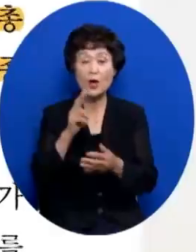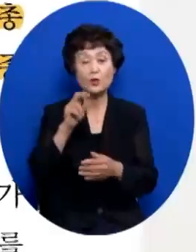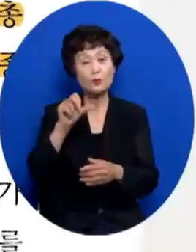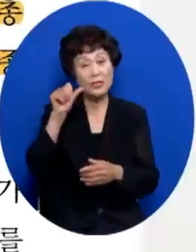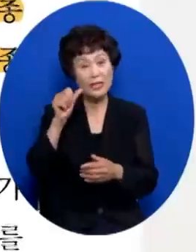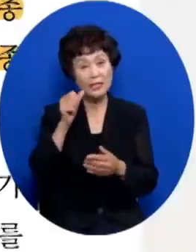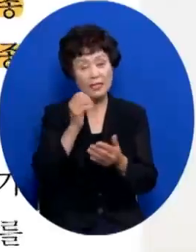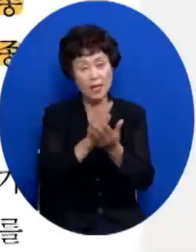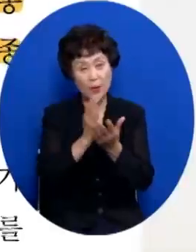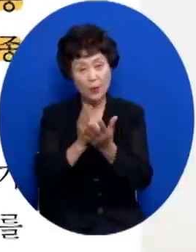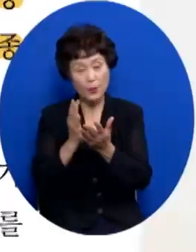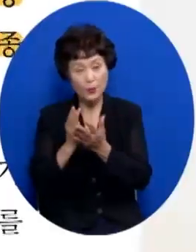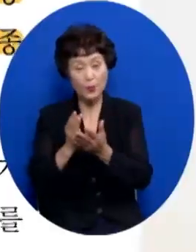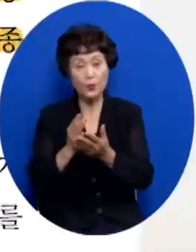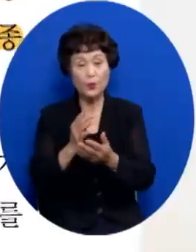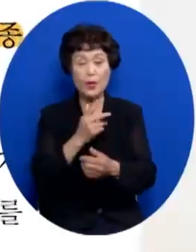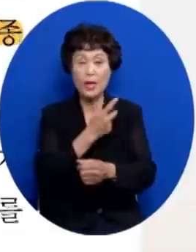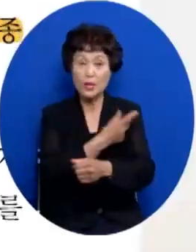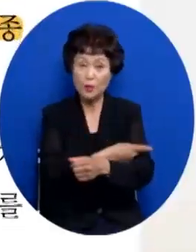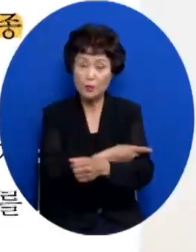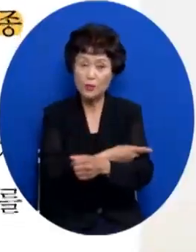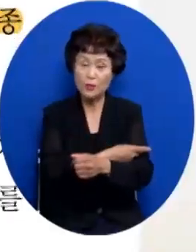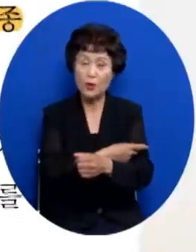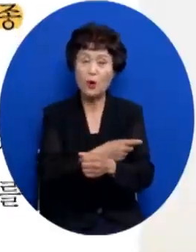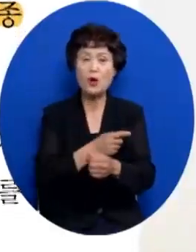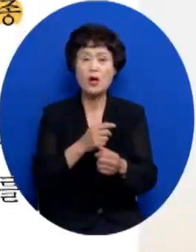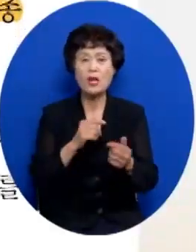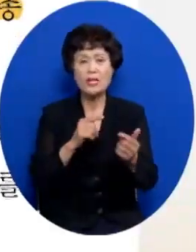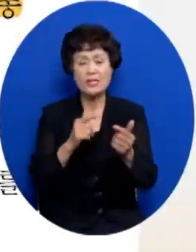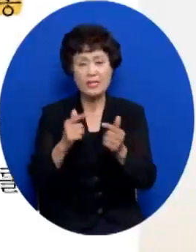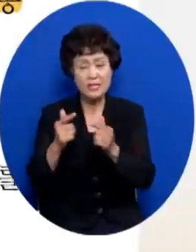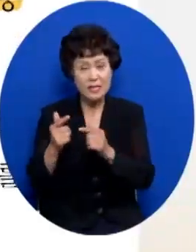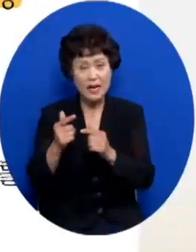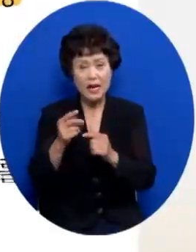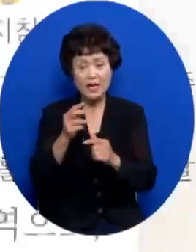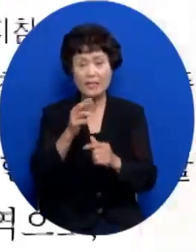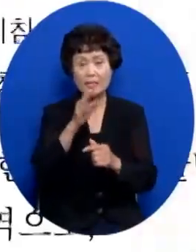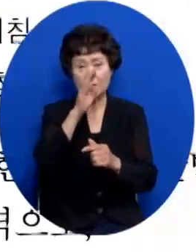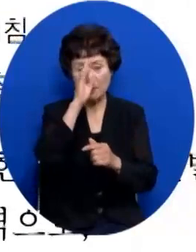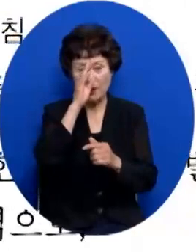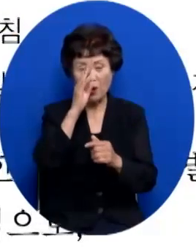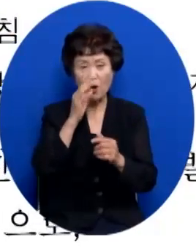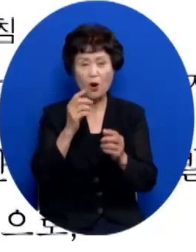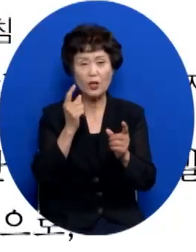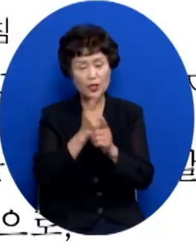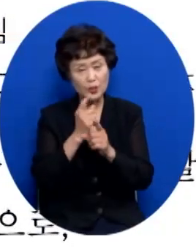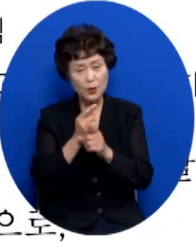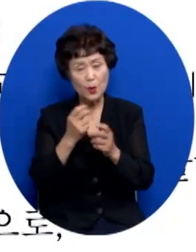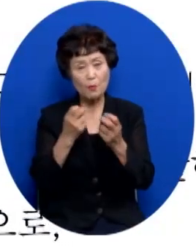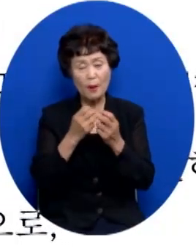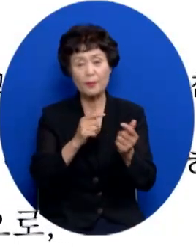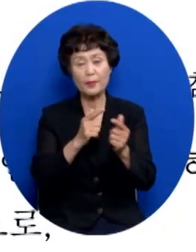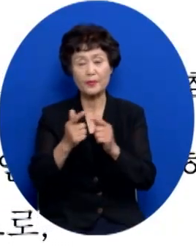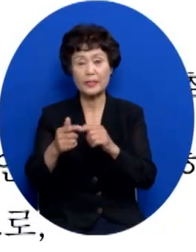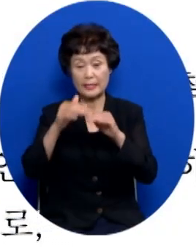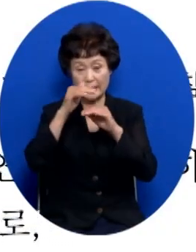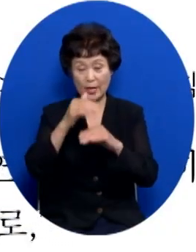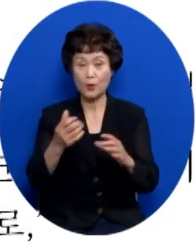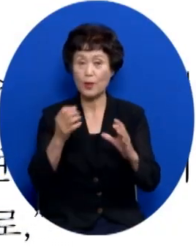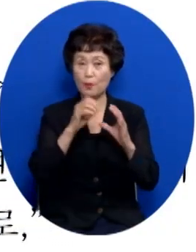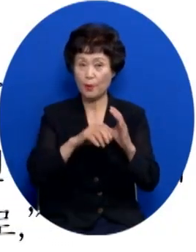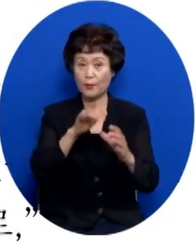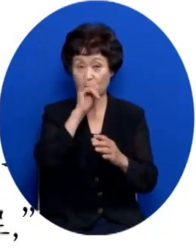25종의 예방접종 대상 감염병에 관한 최신 역학과 치료 정보 등이 담겼습니다. 질병청은 보건소를